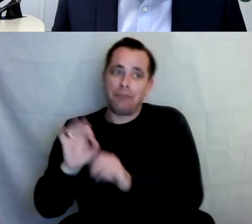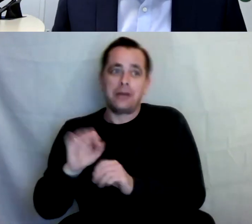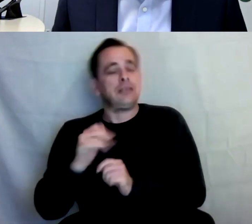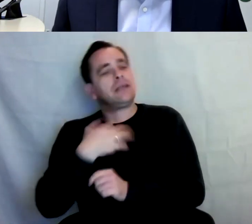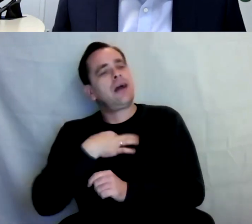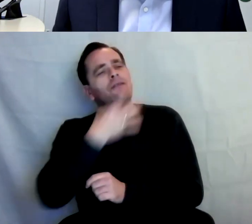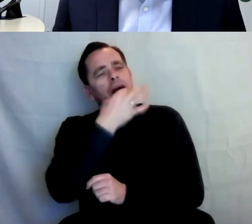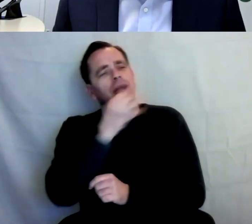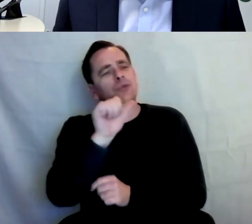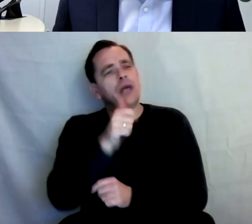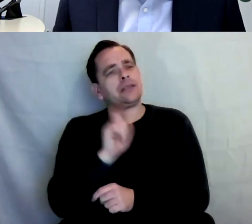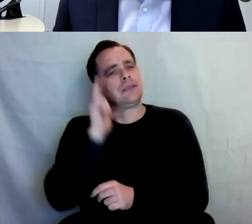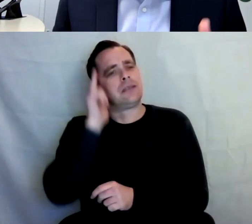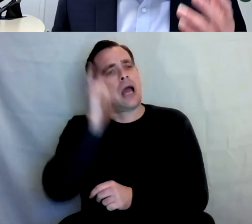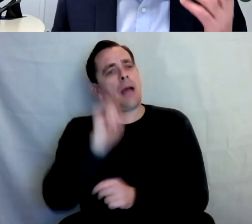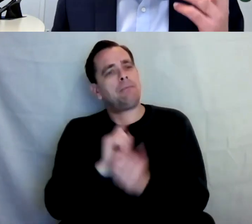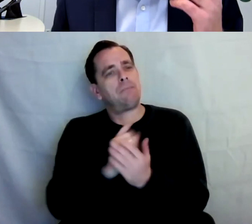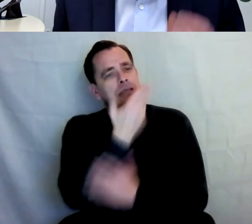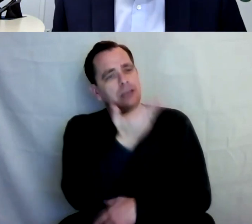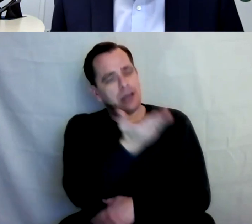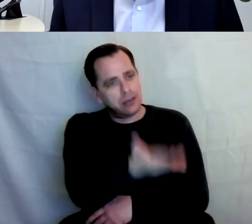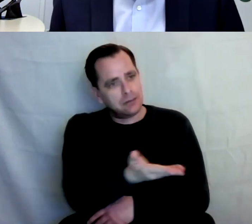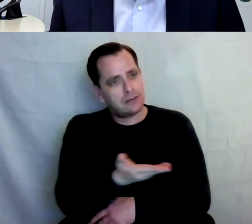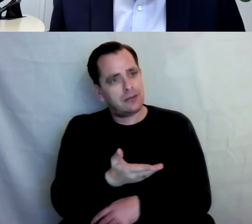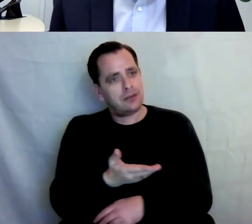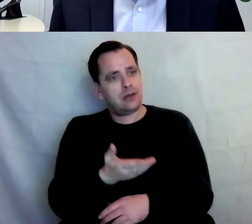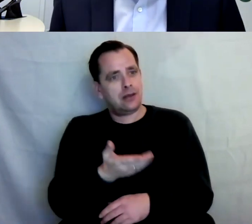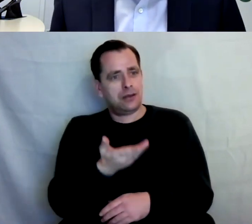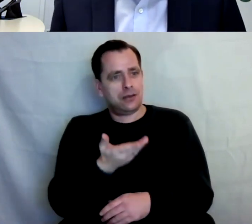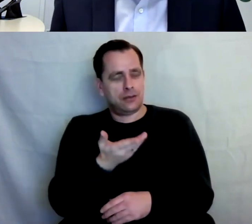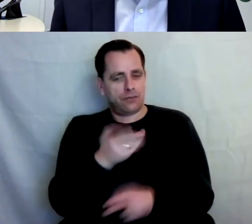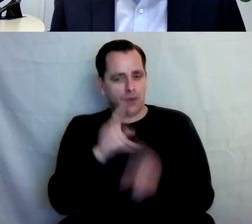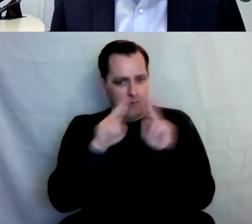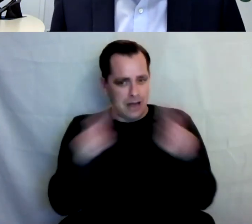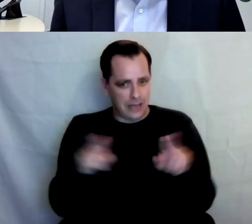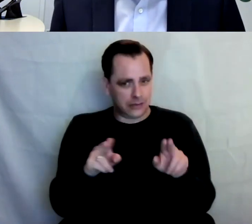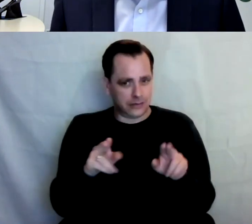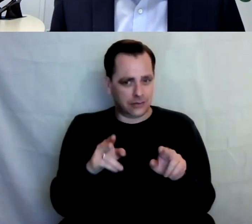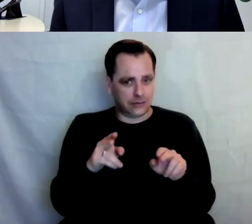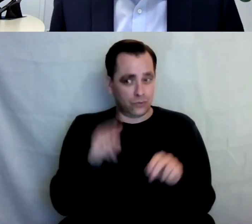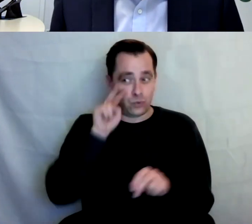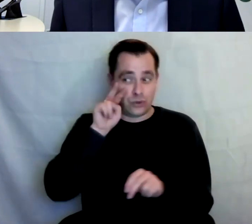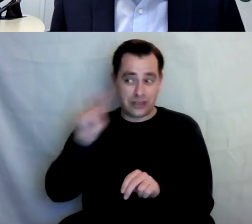wo siehst du Gefahren, wo siehst du Chancen, wenn wir auf die nächsten 10 Tage, 12 Tage